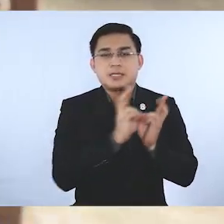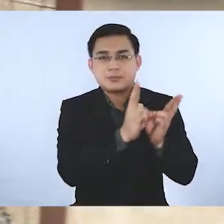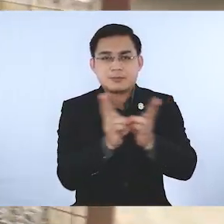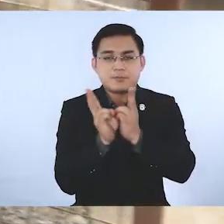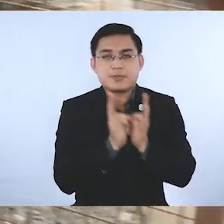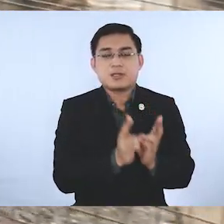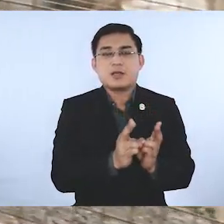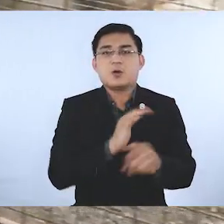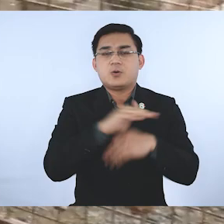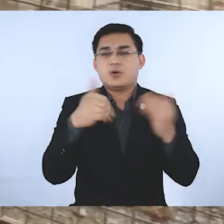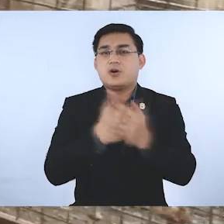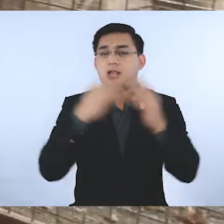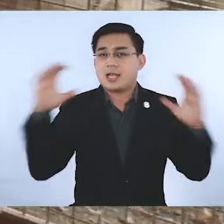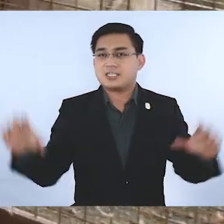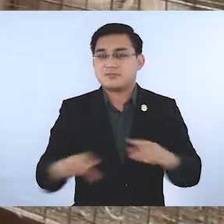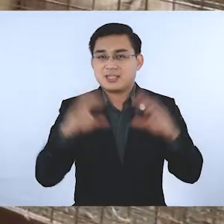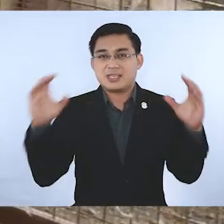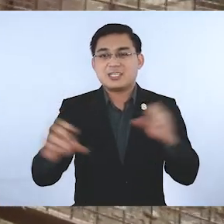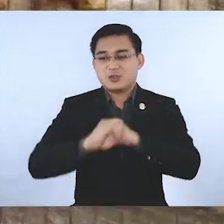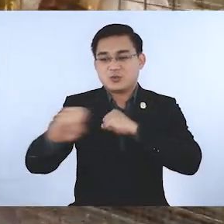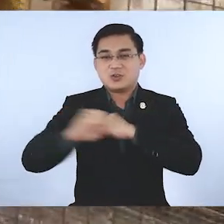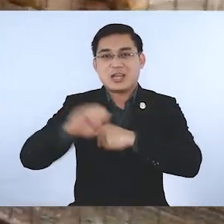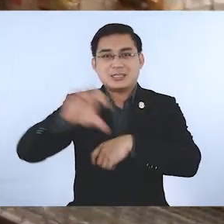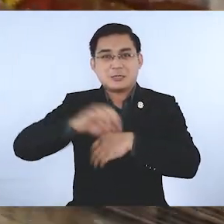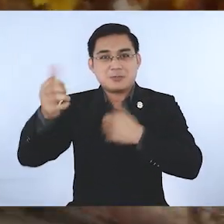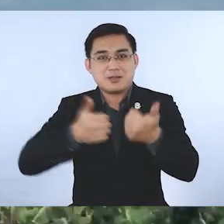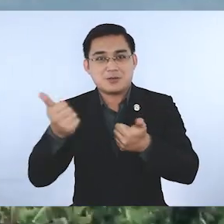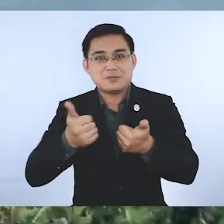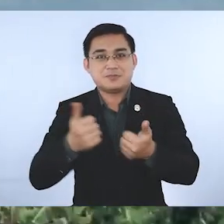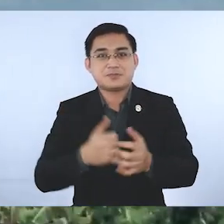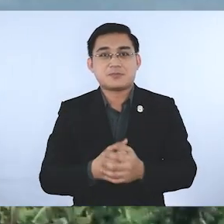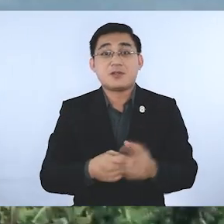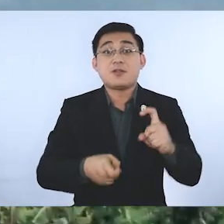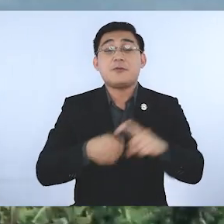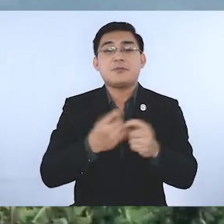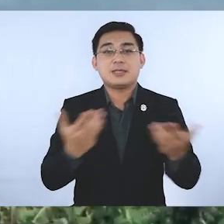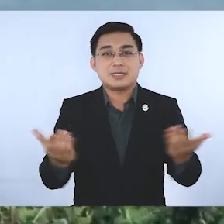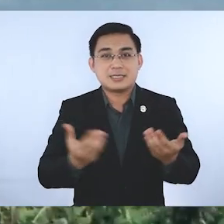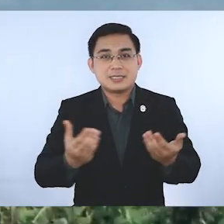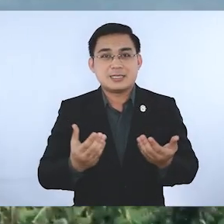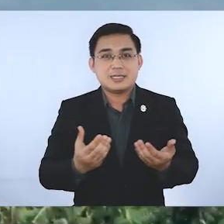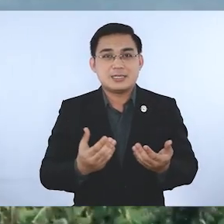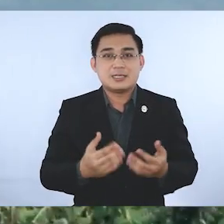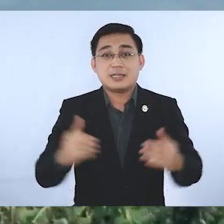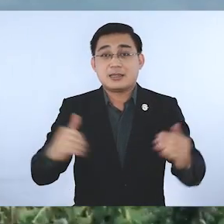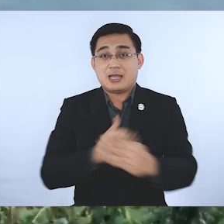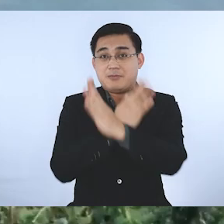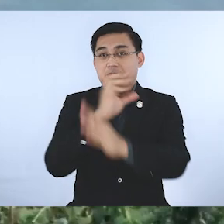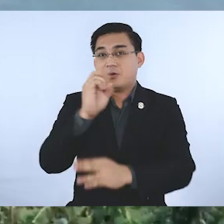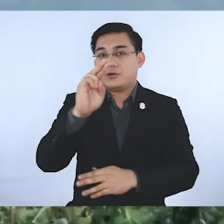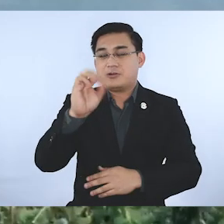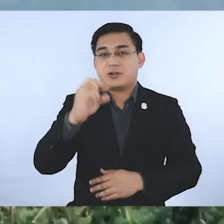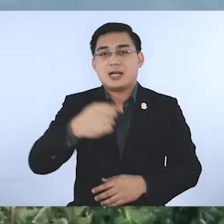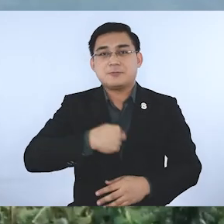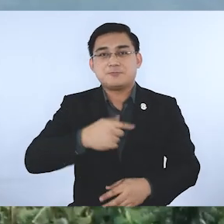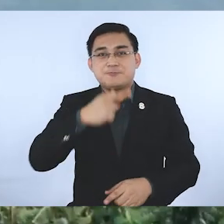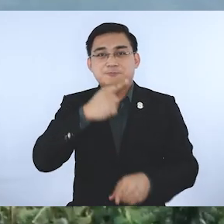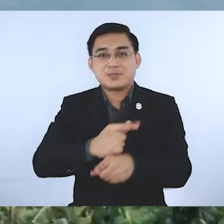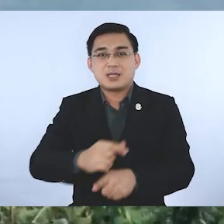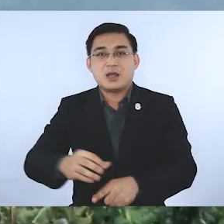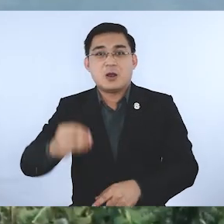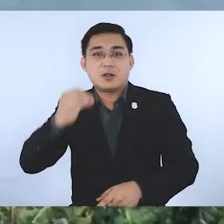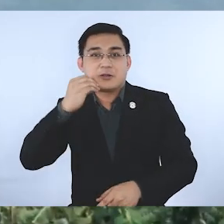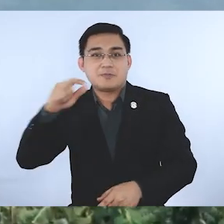pakikipagkaisa sa mga aktibidad na inilulunsad ng pamamahala. Mula po rito sa Monte Vista, Davao de Oro, ako po si kapatid ng